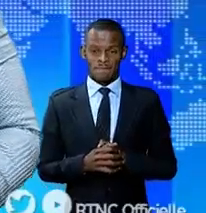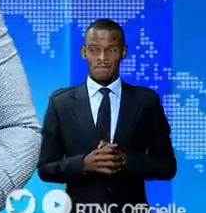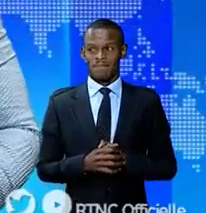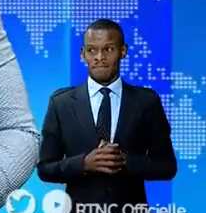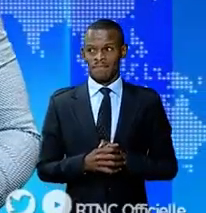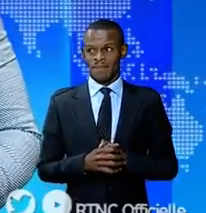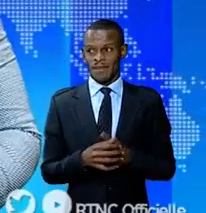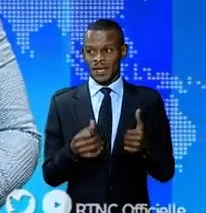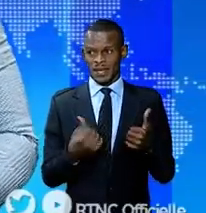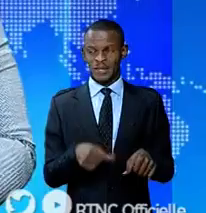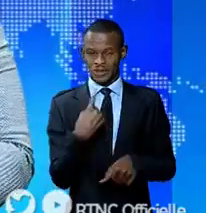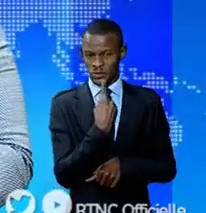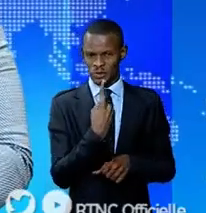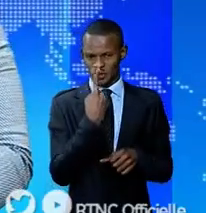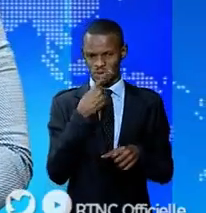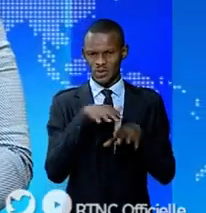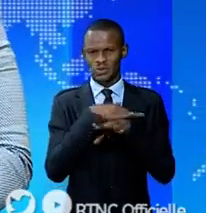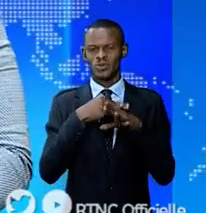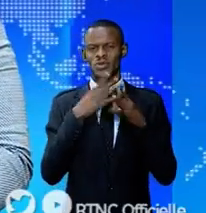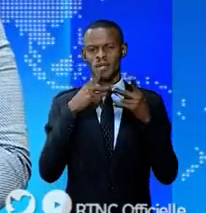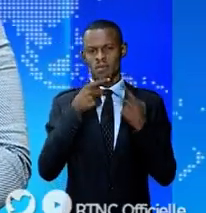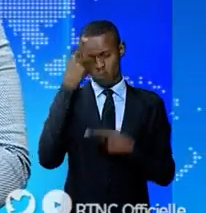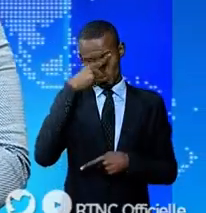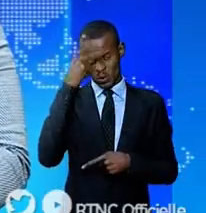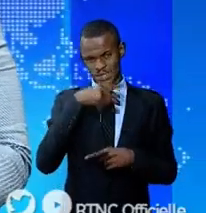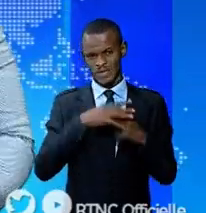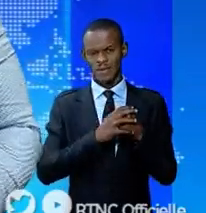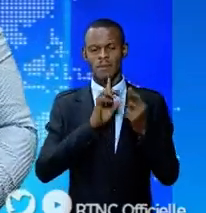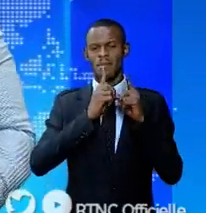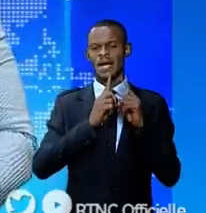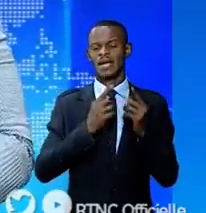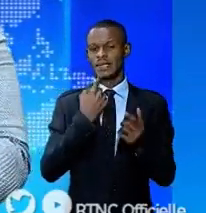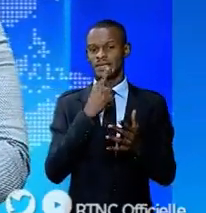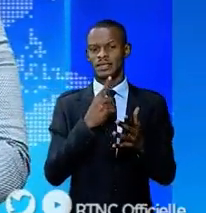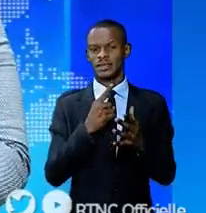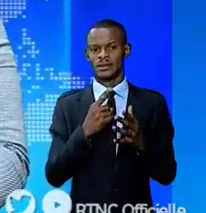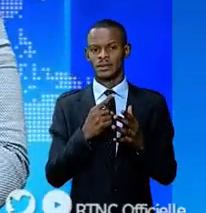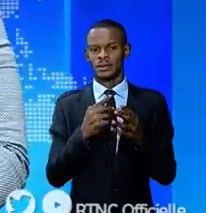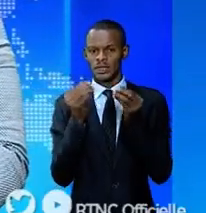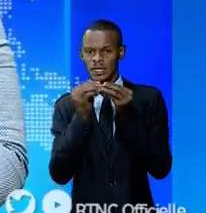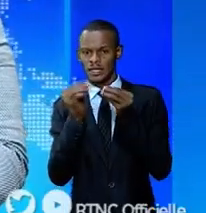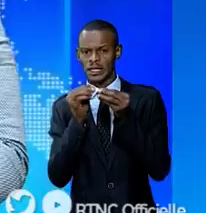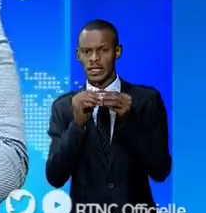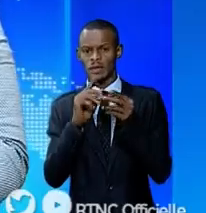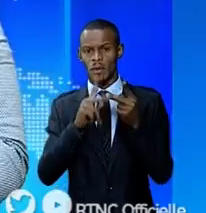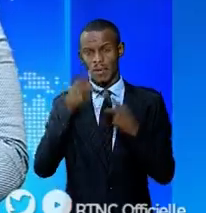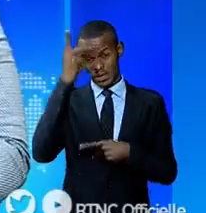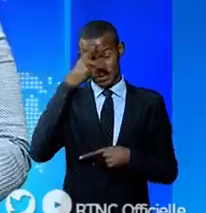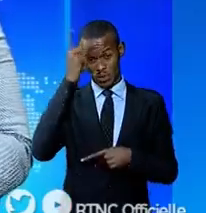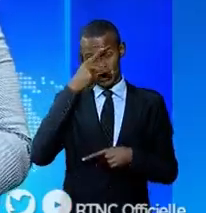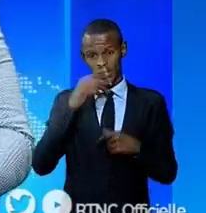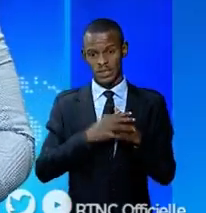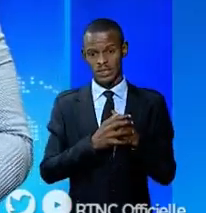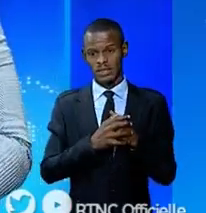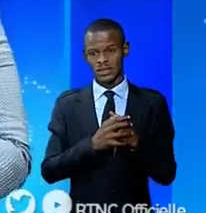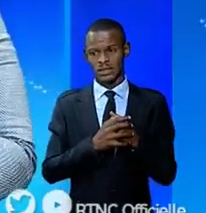Restons toujours dans ce chapitre de la politique pour suivre la matinée politique du Rassemblement démocratique pour le salut de la République qui a